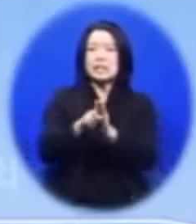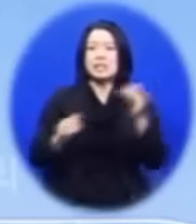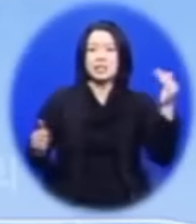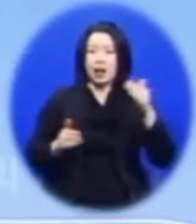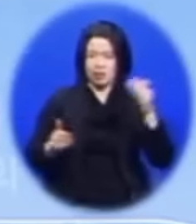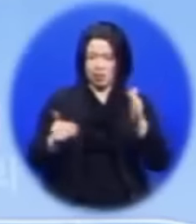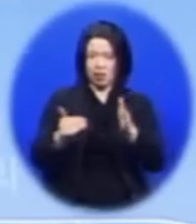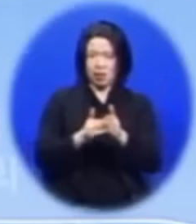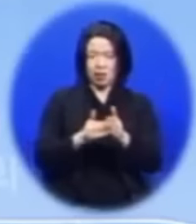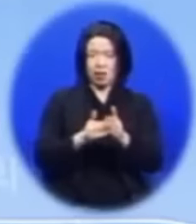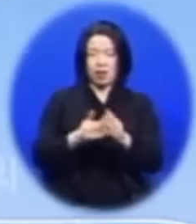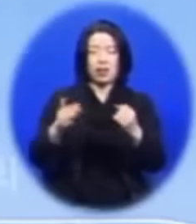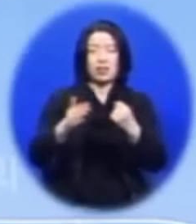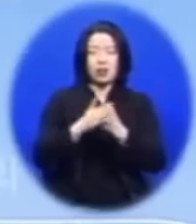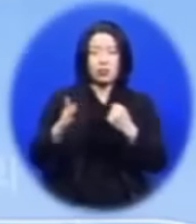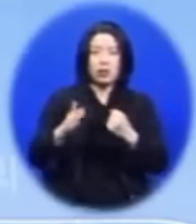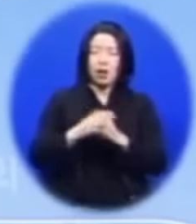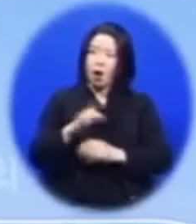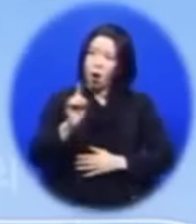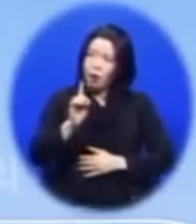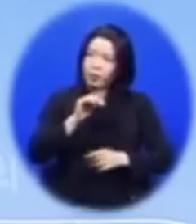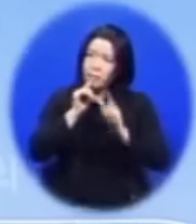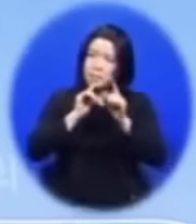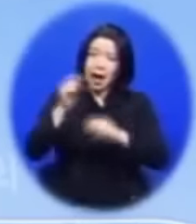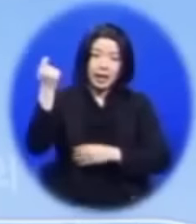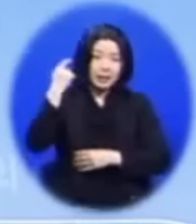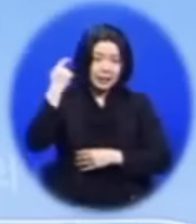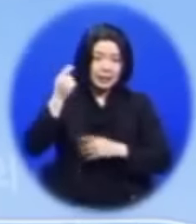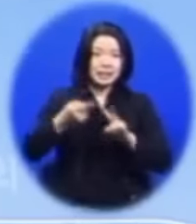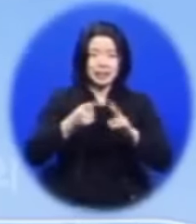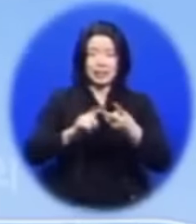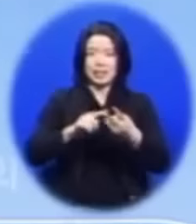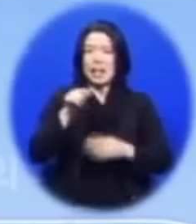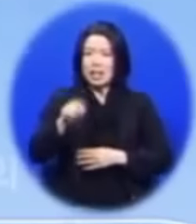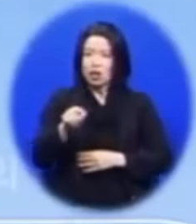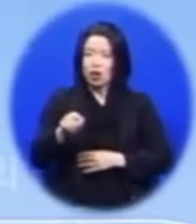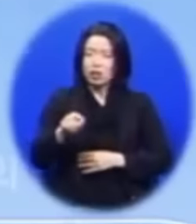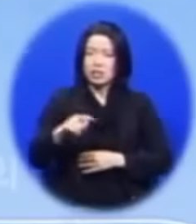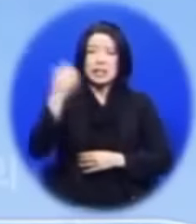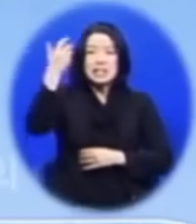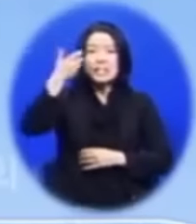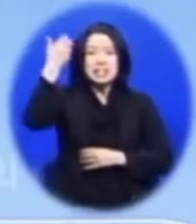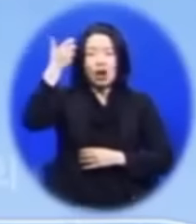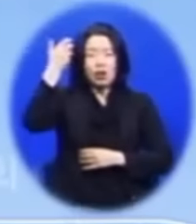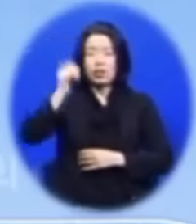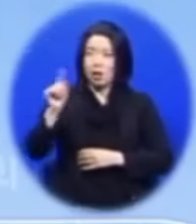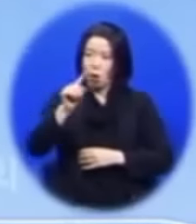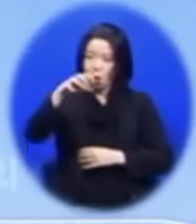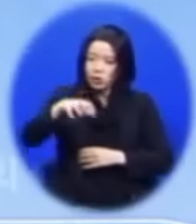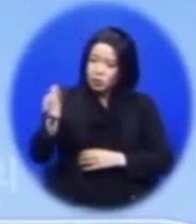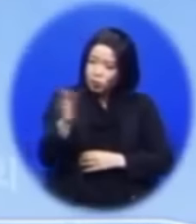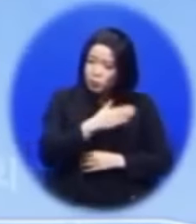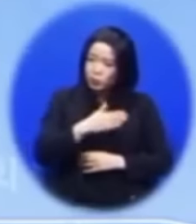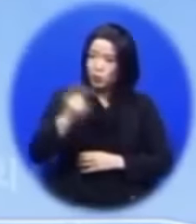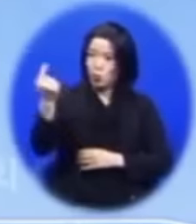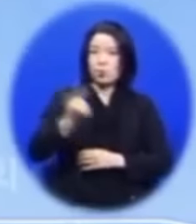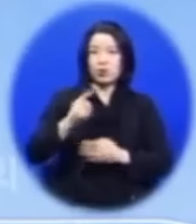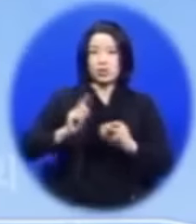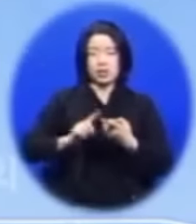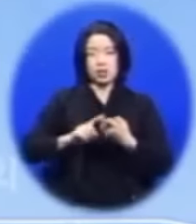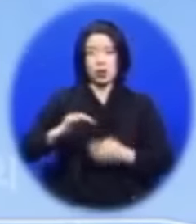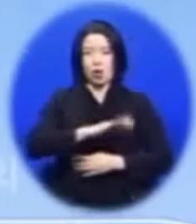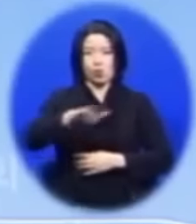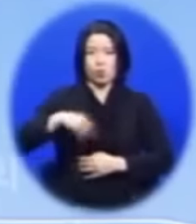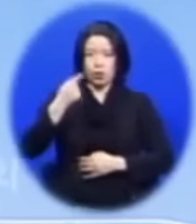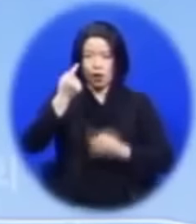학생이었습니다 로 어떤 말을 듣든지 이것이 영이 어디서부터 온 것인지를 우리가